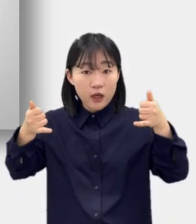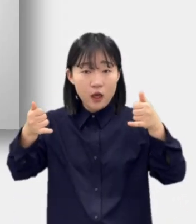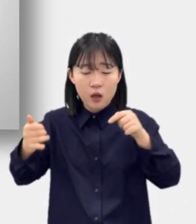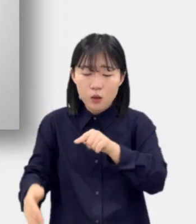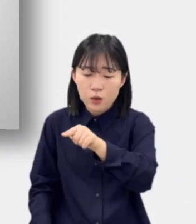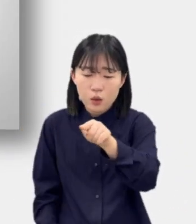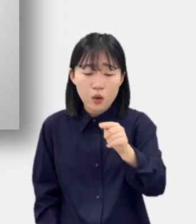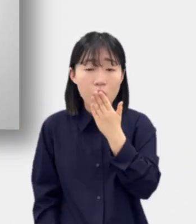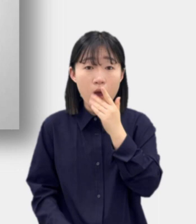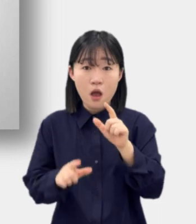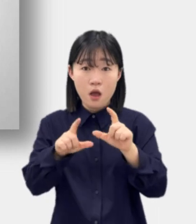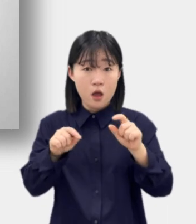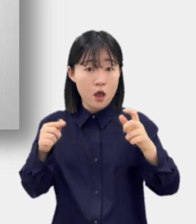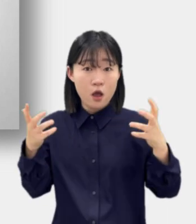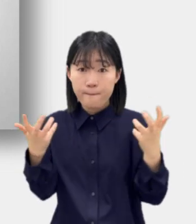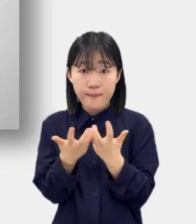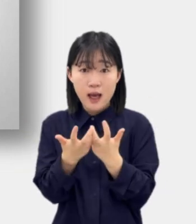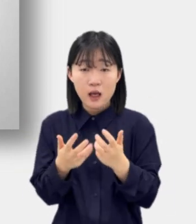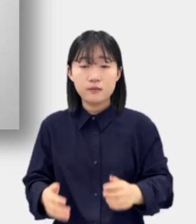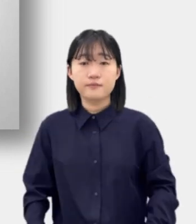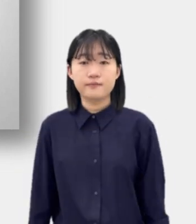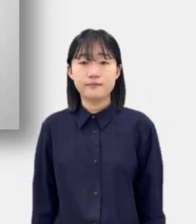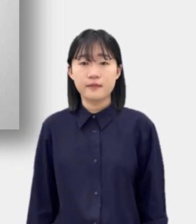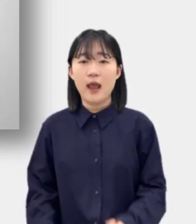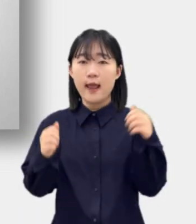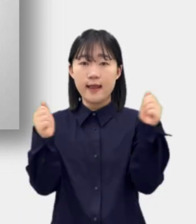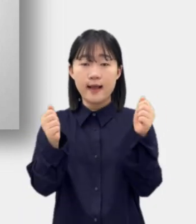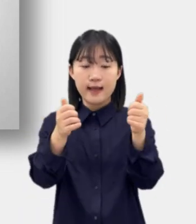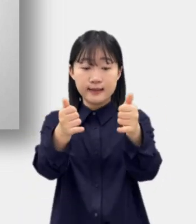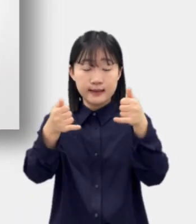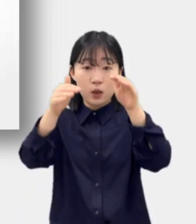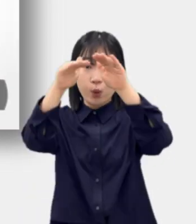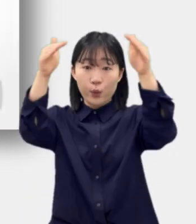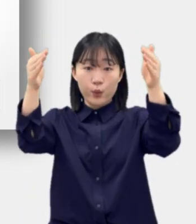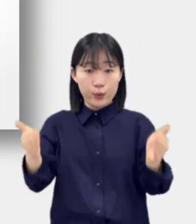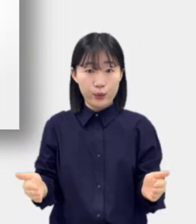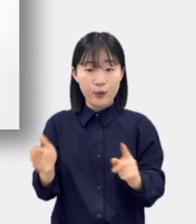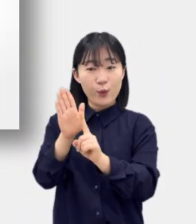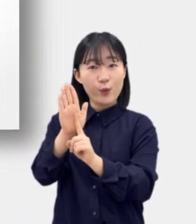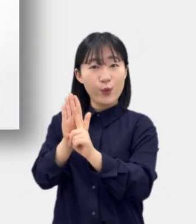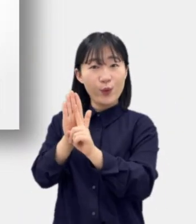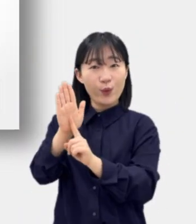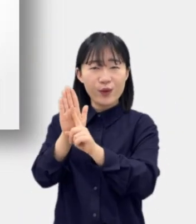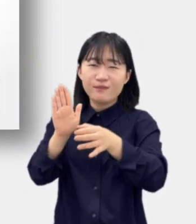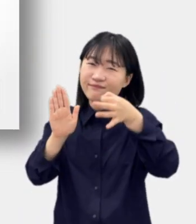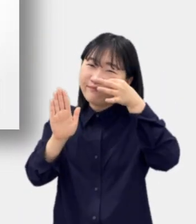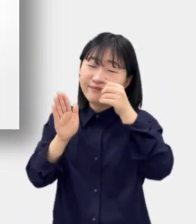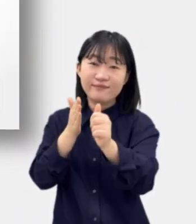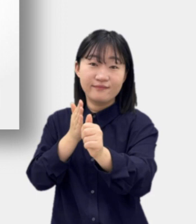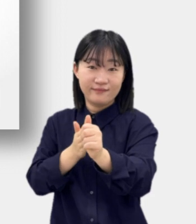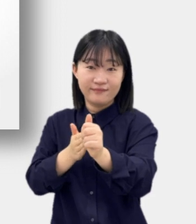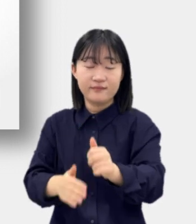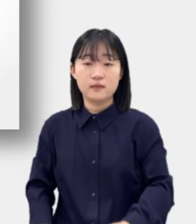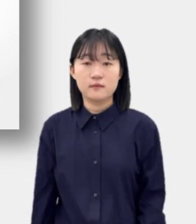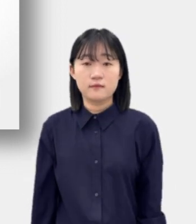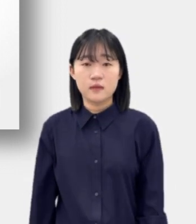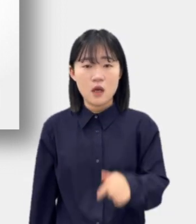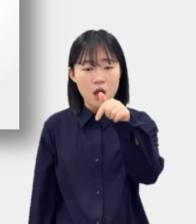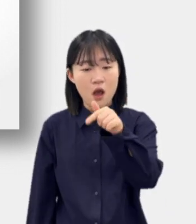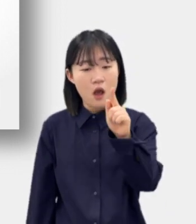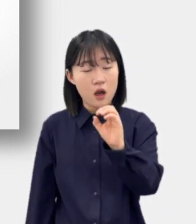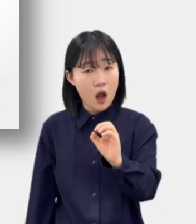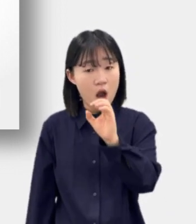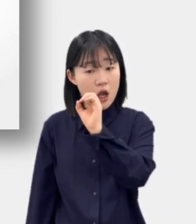냉장실 냉장실이나 야채실 음식이 얼어있나요? 냉장실 온도 설정이 강, 0